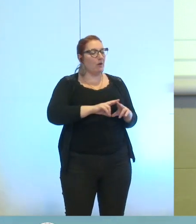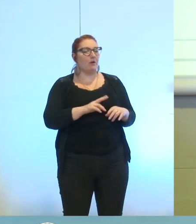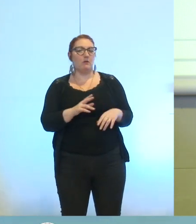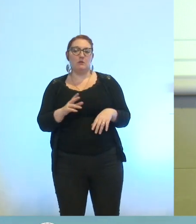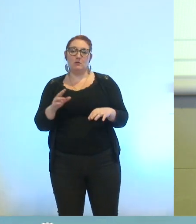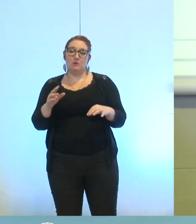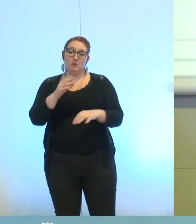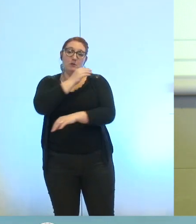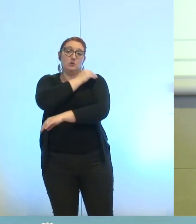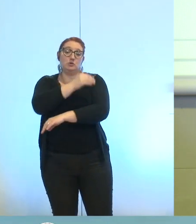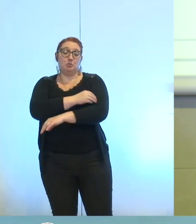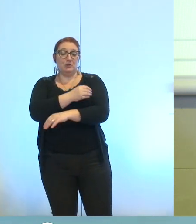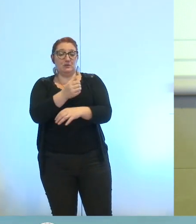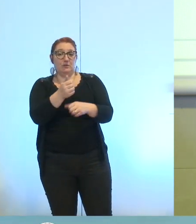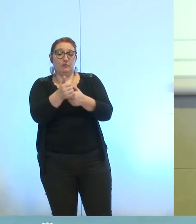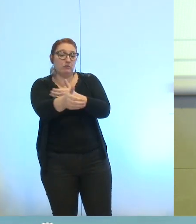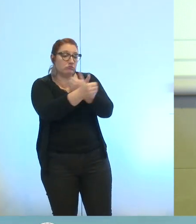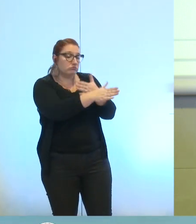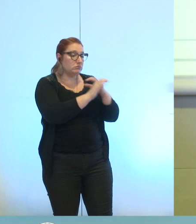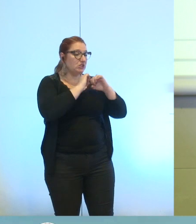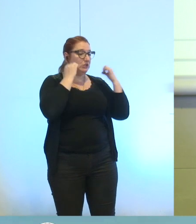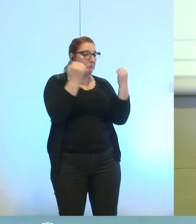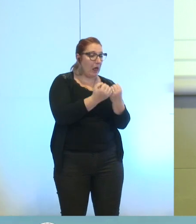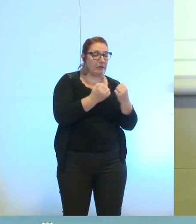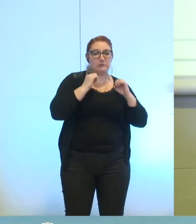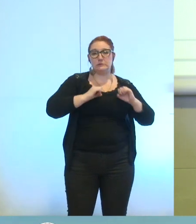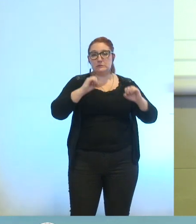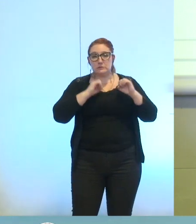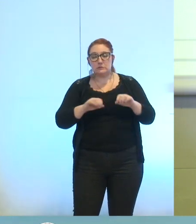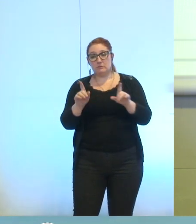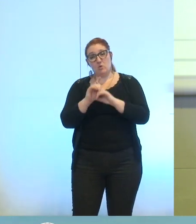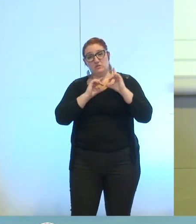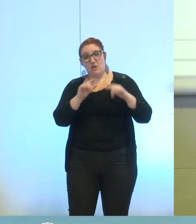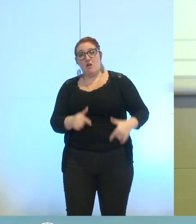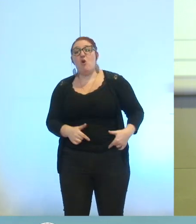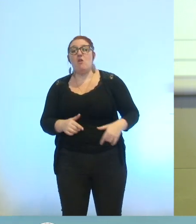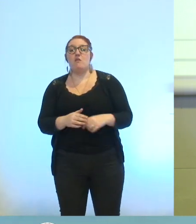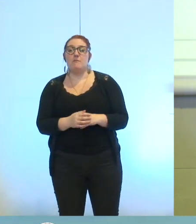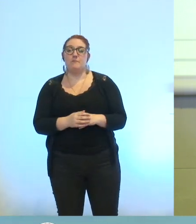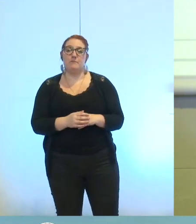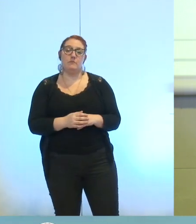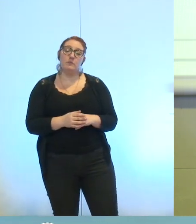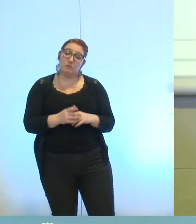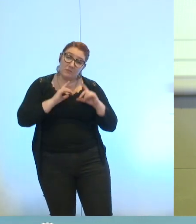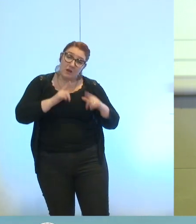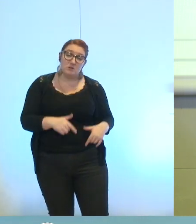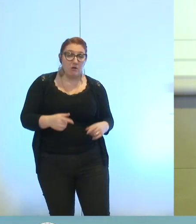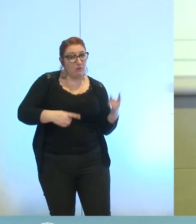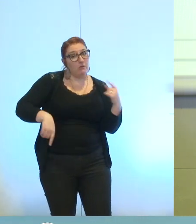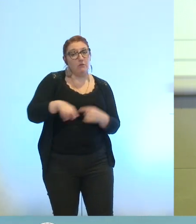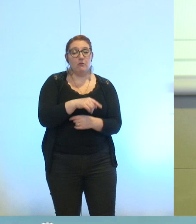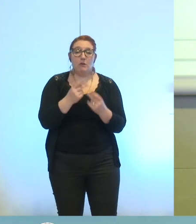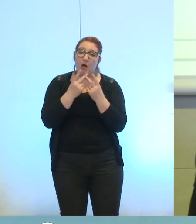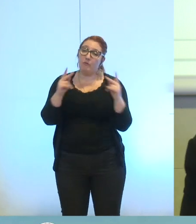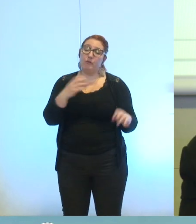sportifs en particulier les gymnases c'est aussi vrai pour les écoles don dont notre ville a tant besoin